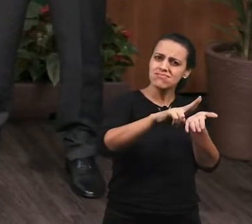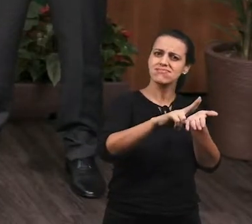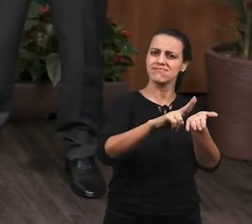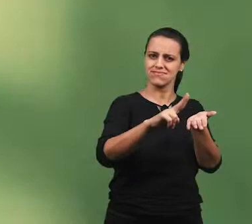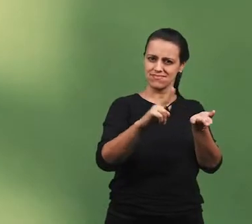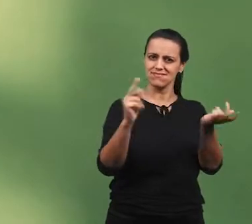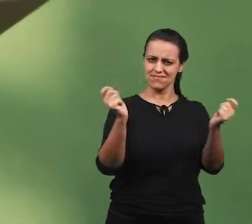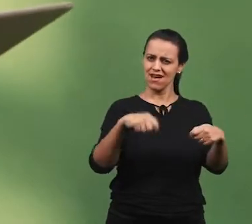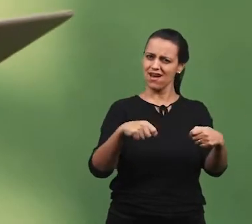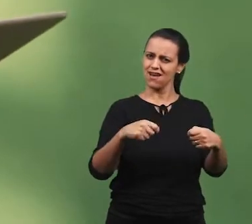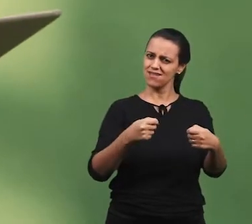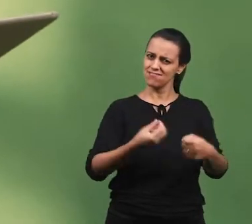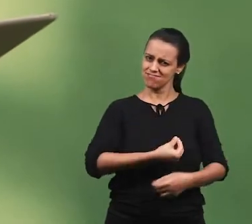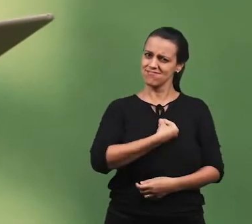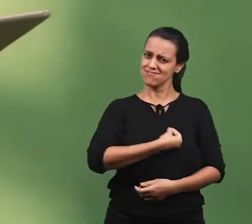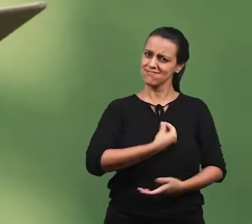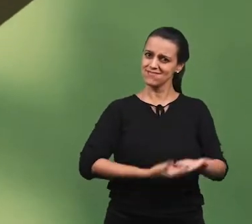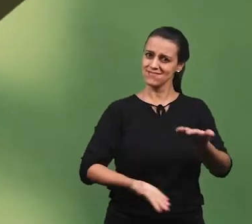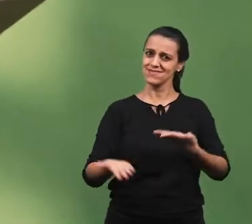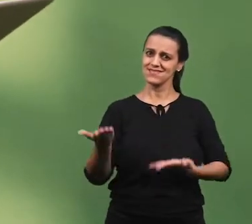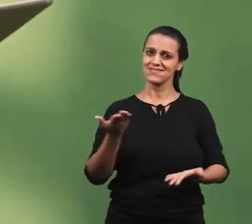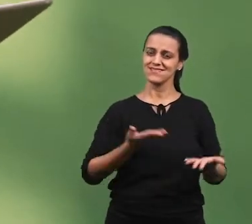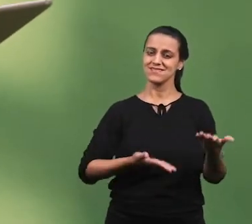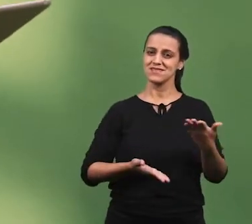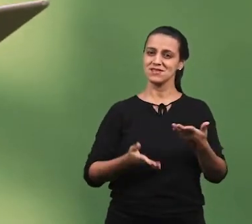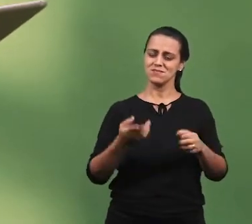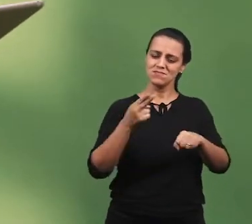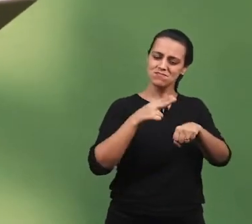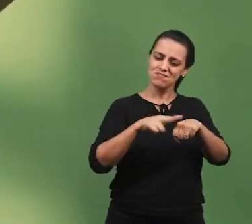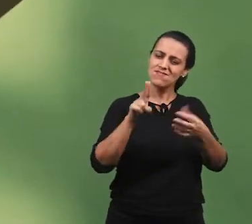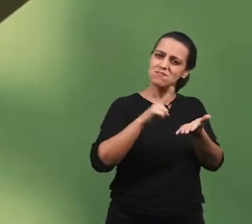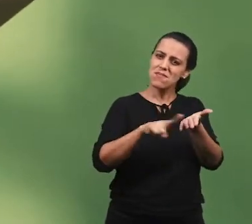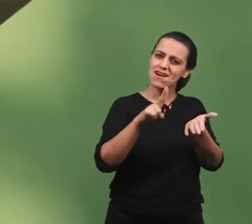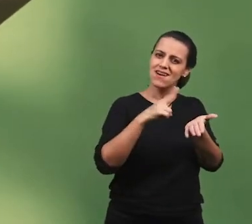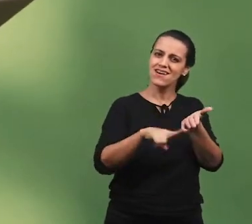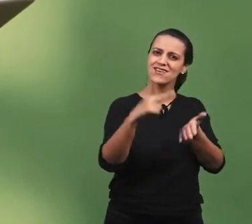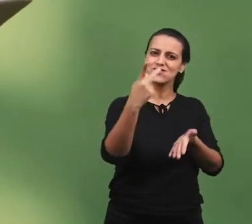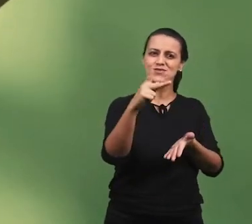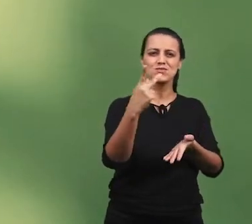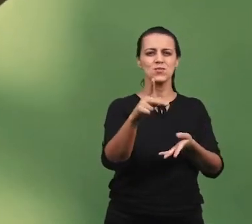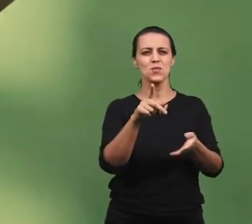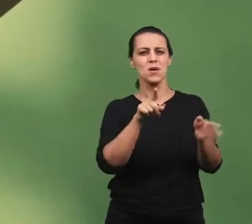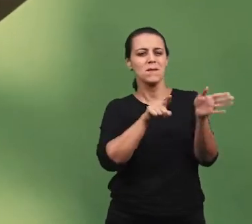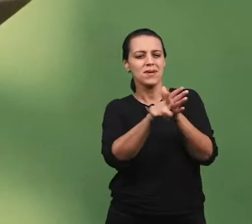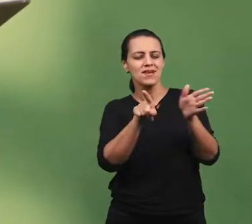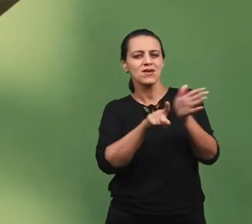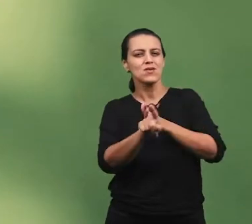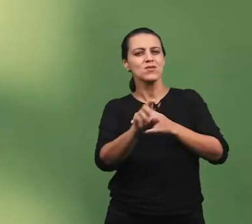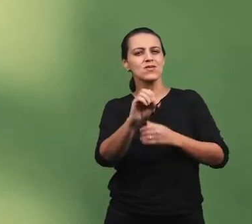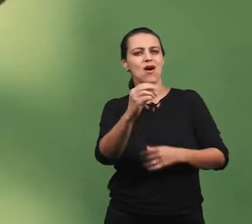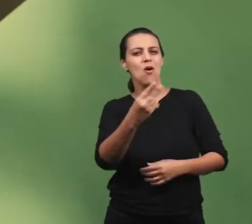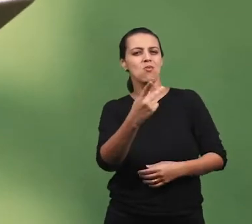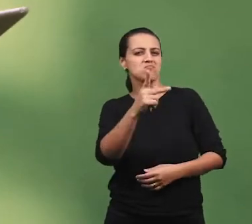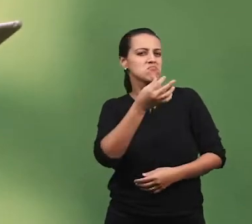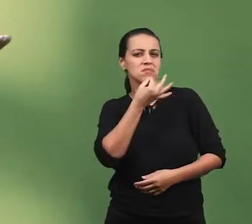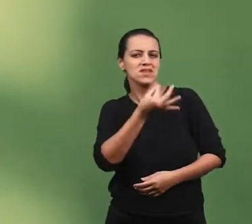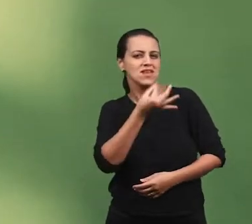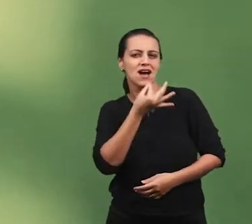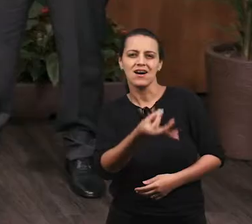по которому вы можете послать ваше послание, ваши вопросы, ваши